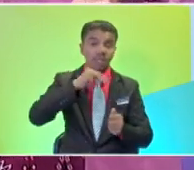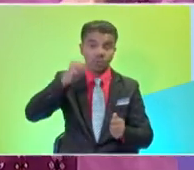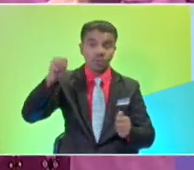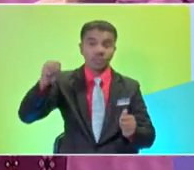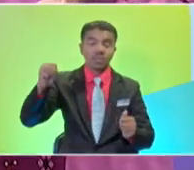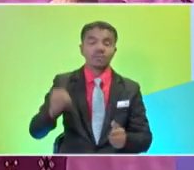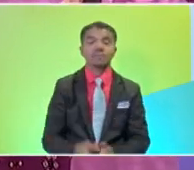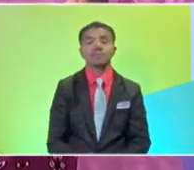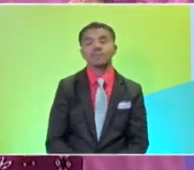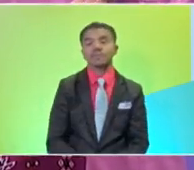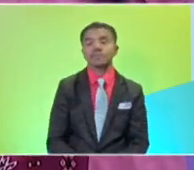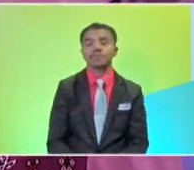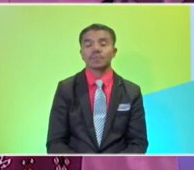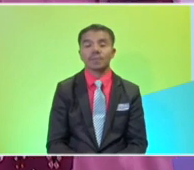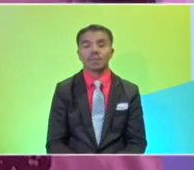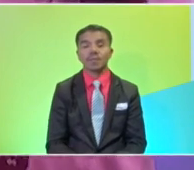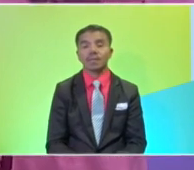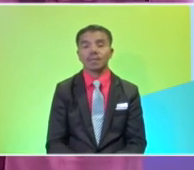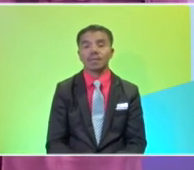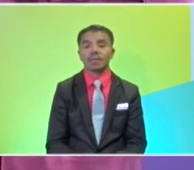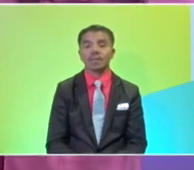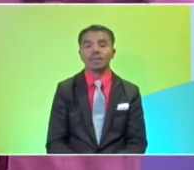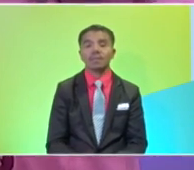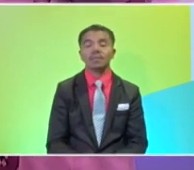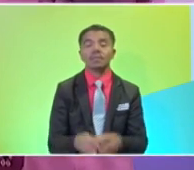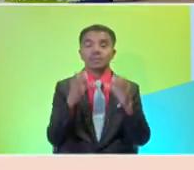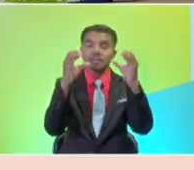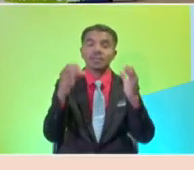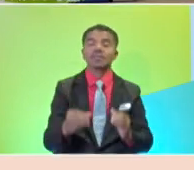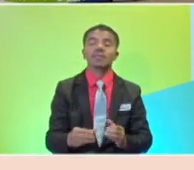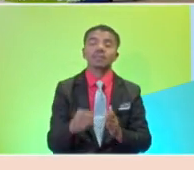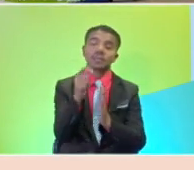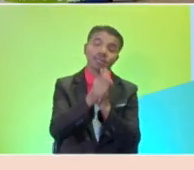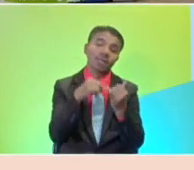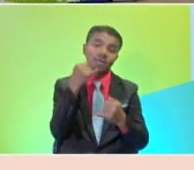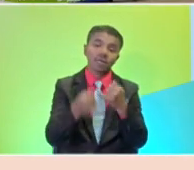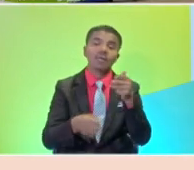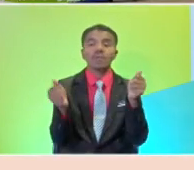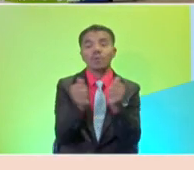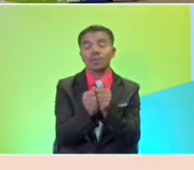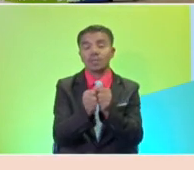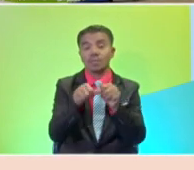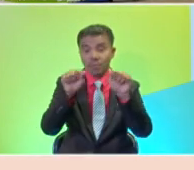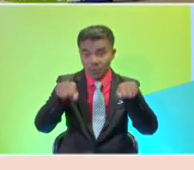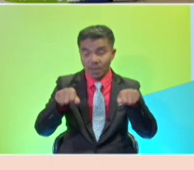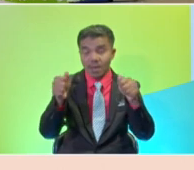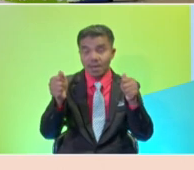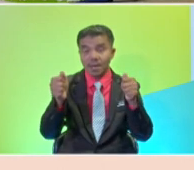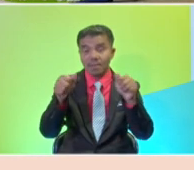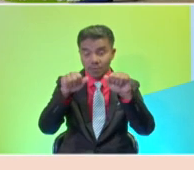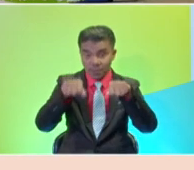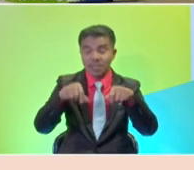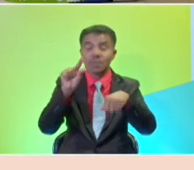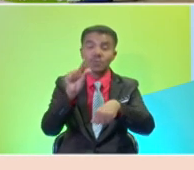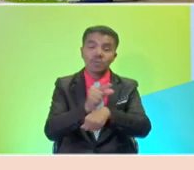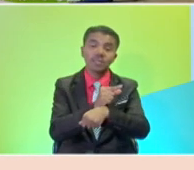sendiri okey akhir sekali dengan cara bertulis ya bertulis in an kita boleh gunakan lembaran kerja okey modul yang